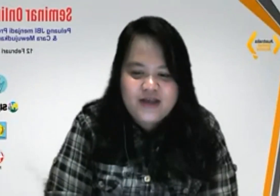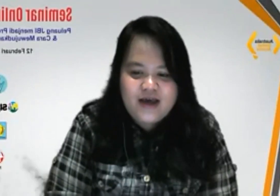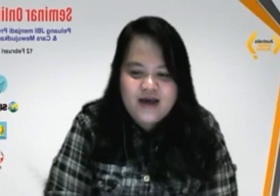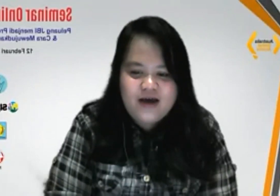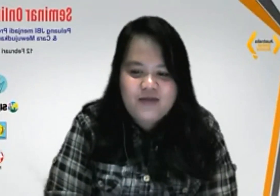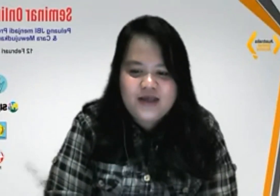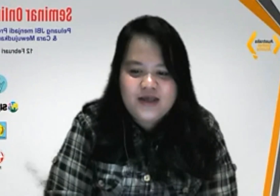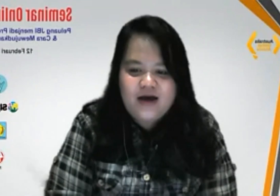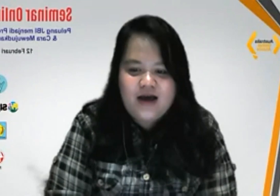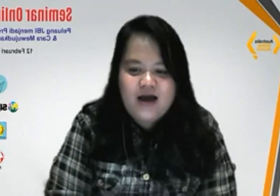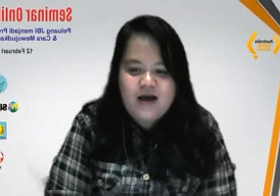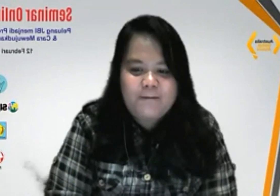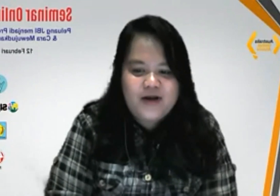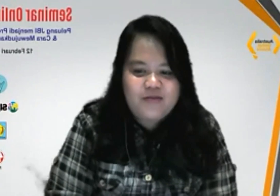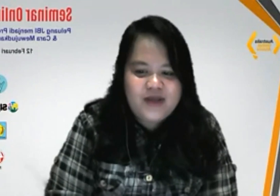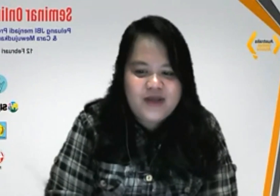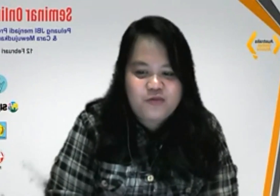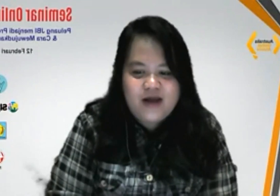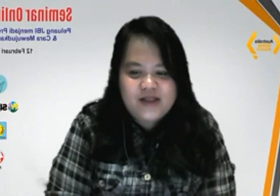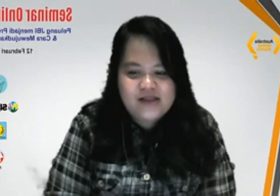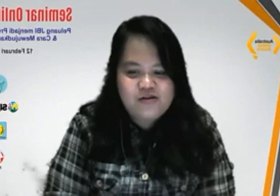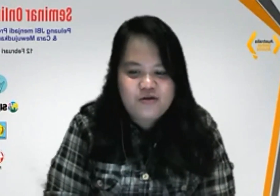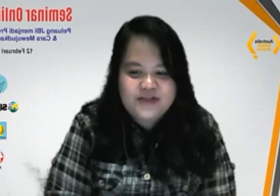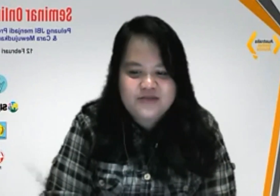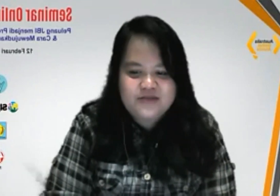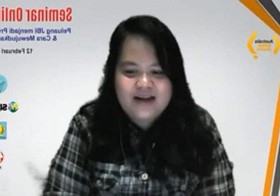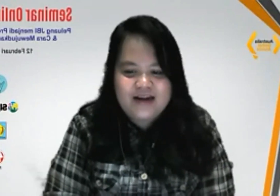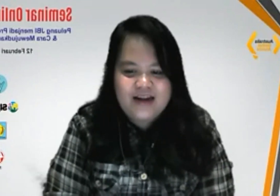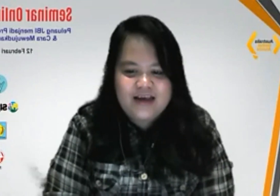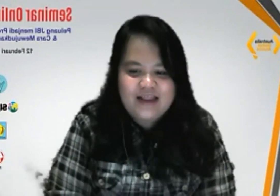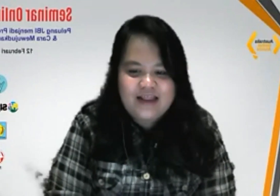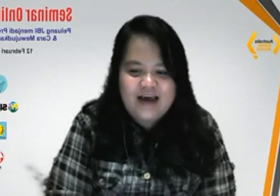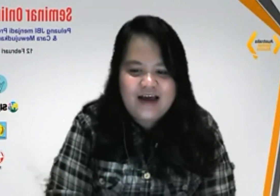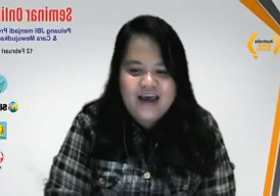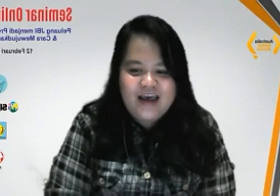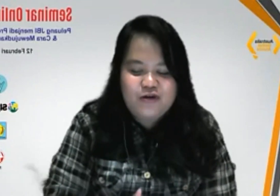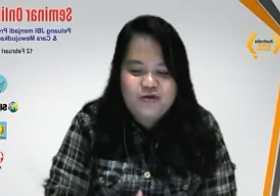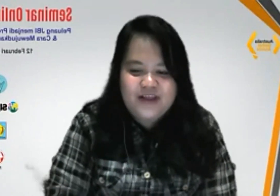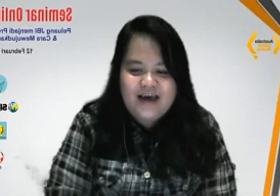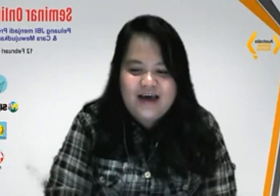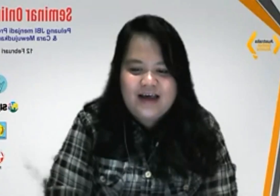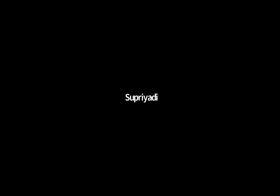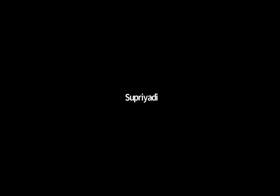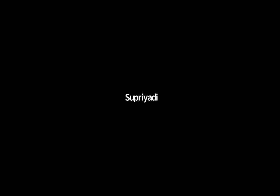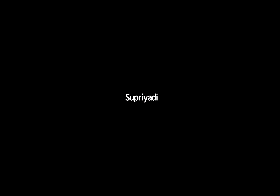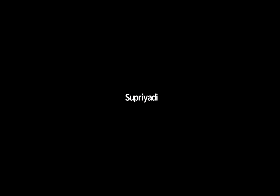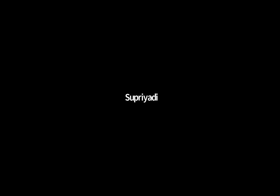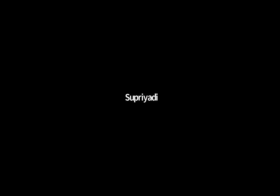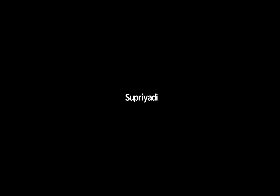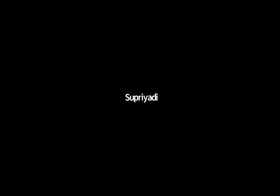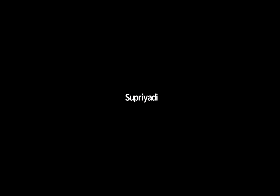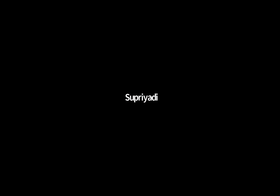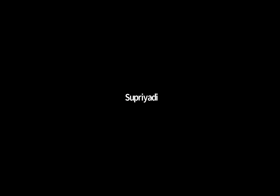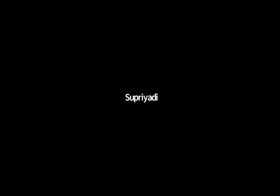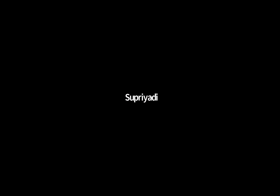semuanya bagi yang berminat untuk mendapatkan doorprize menarik kita ikut Iya tadi dengan